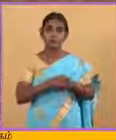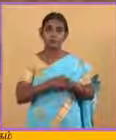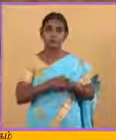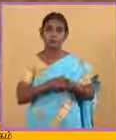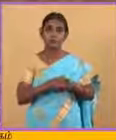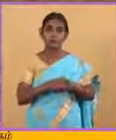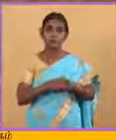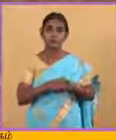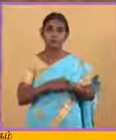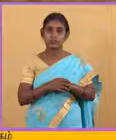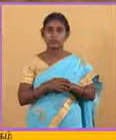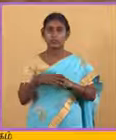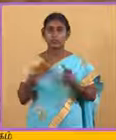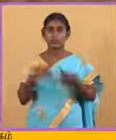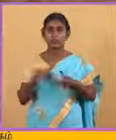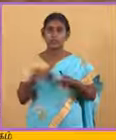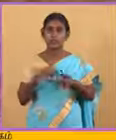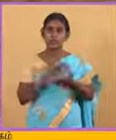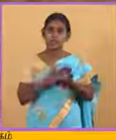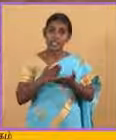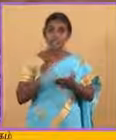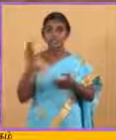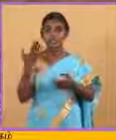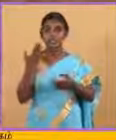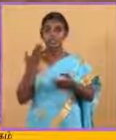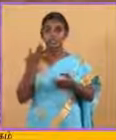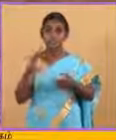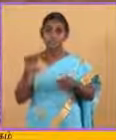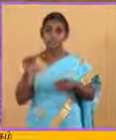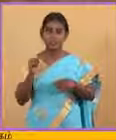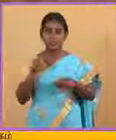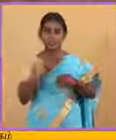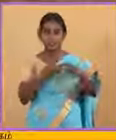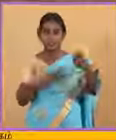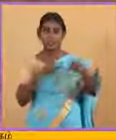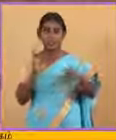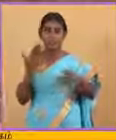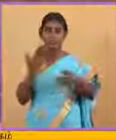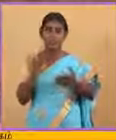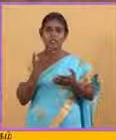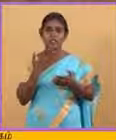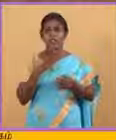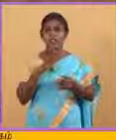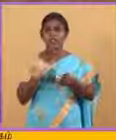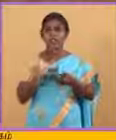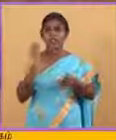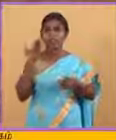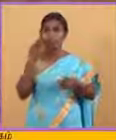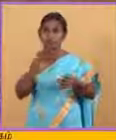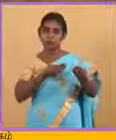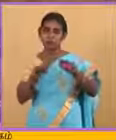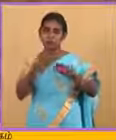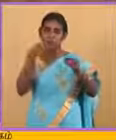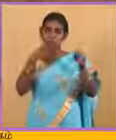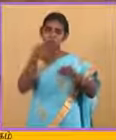நம்ம செந்தமிழ் இயற்றமிழ் உயர்தனி செம்மொழி செம்மொழி தமிழ் பல மகுடங்களை நம்ம தமிழ் அன்னைக்கு சூட்டியிருக்கோம். ஆனால்